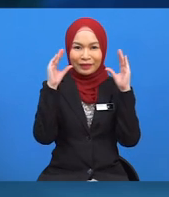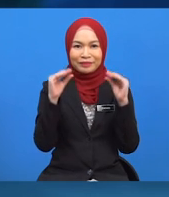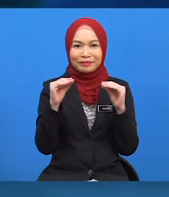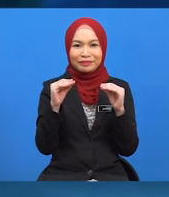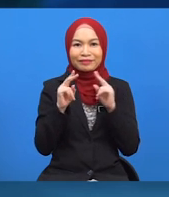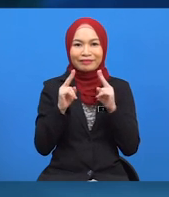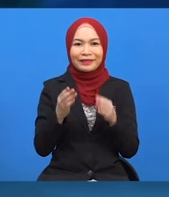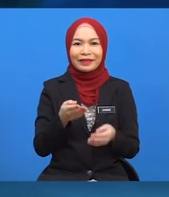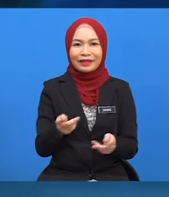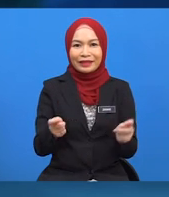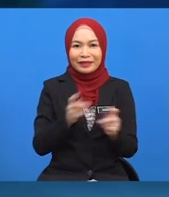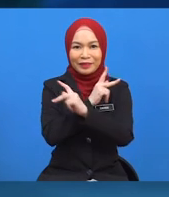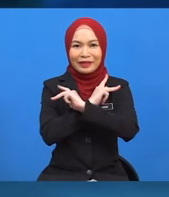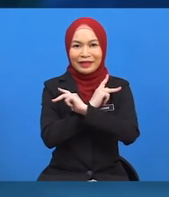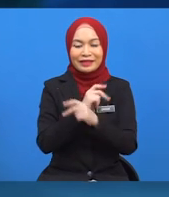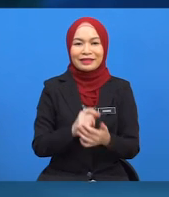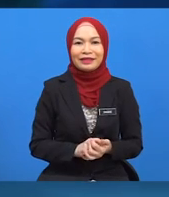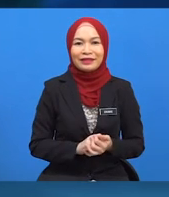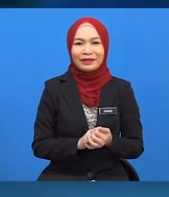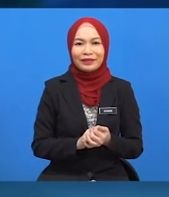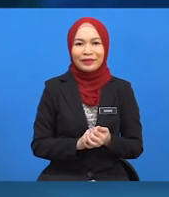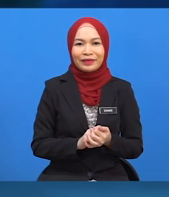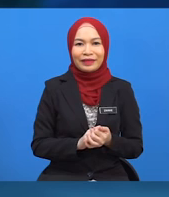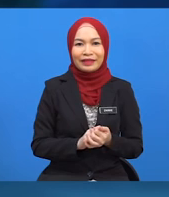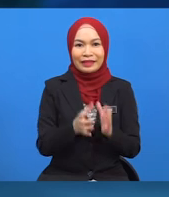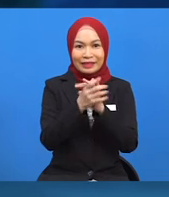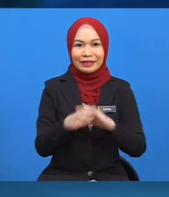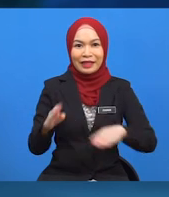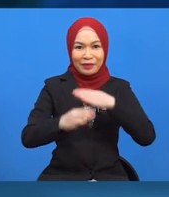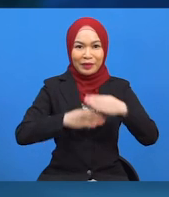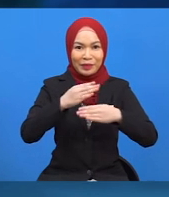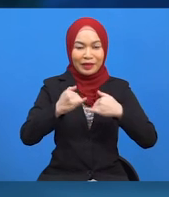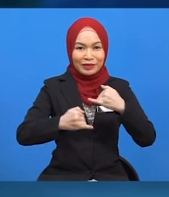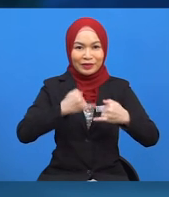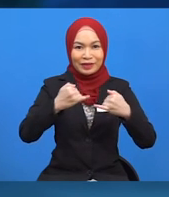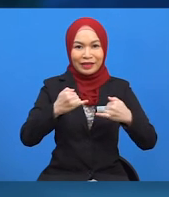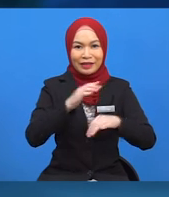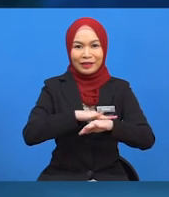Terima kasih kerana menonton episod ini. Selamat maju jaya